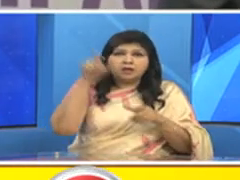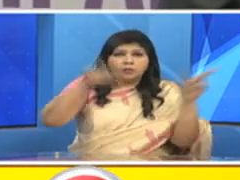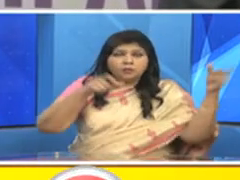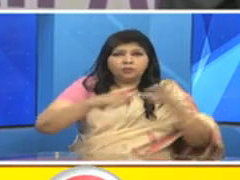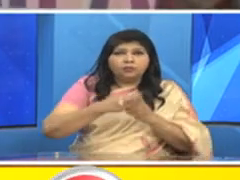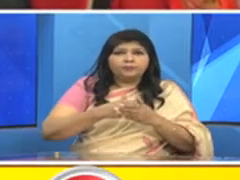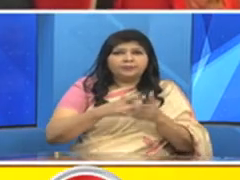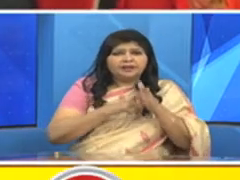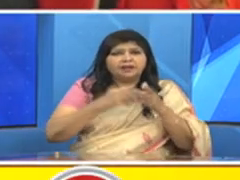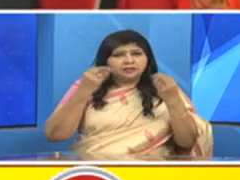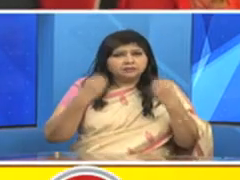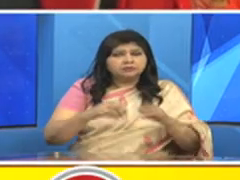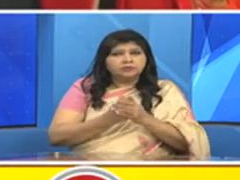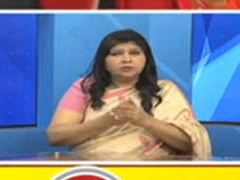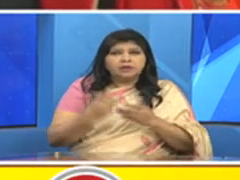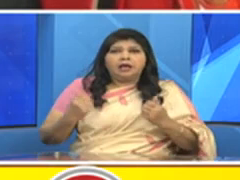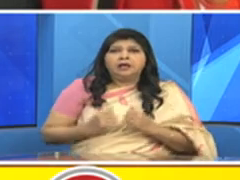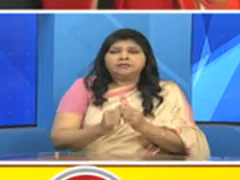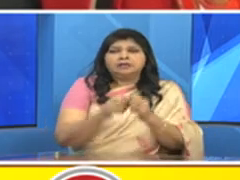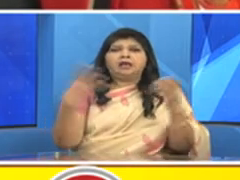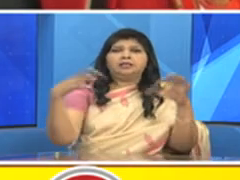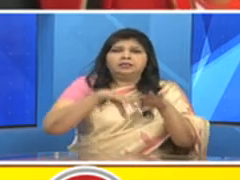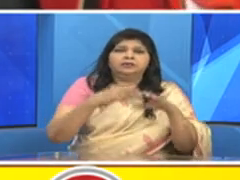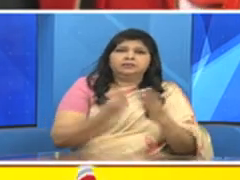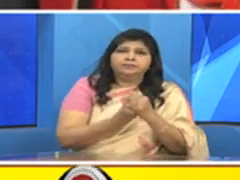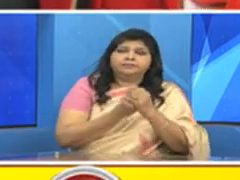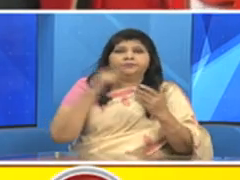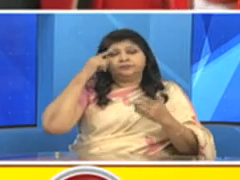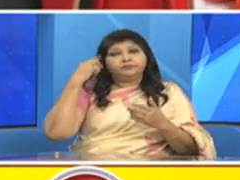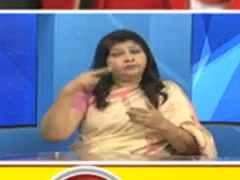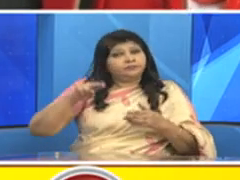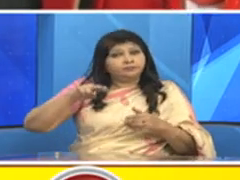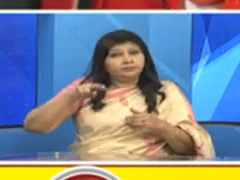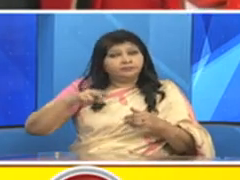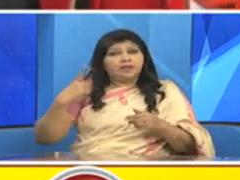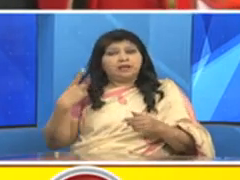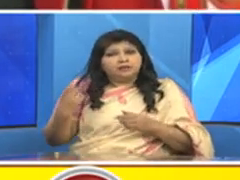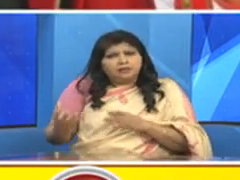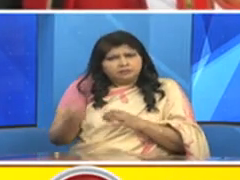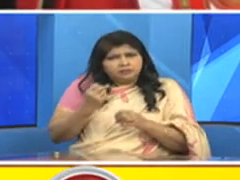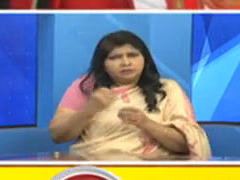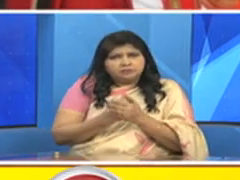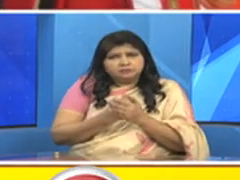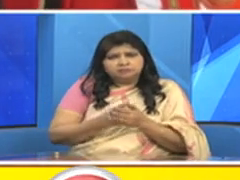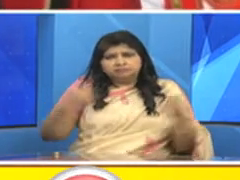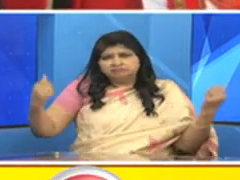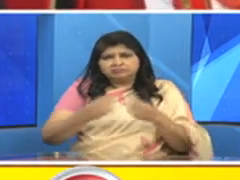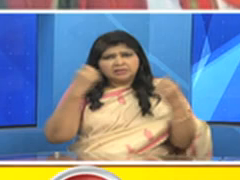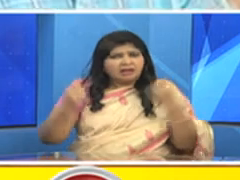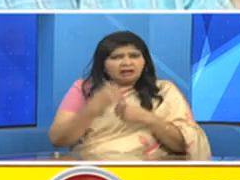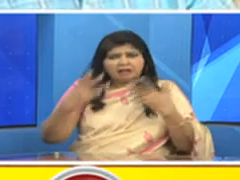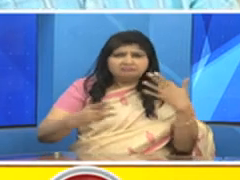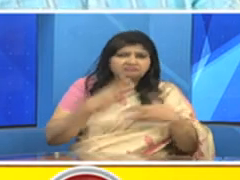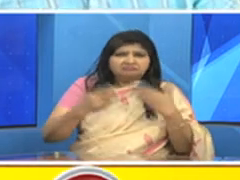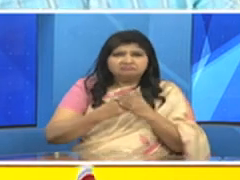छोड़ मुख्य धारा में लौट आए हैं, जिन्होंने ये सोचकर हथियार उठा लिए थे कि हिंसा से समस्याओं